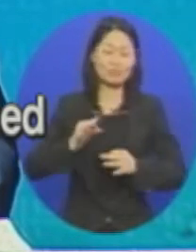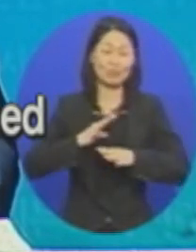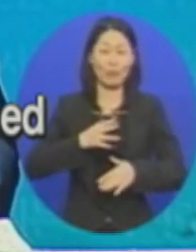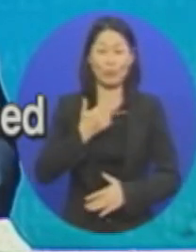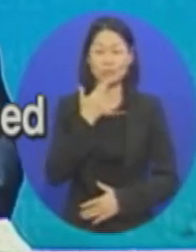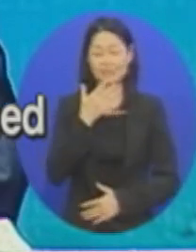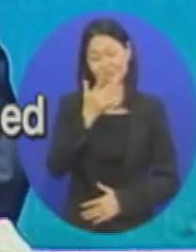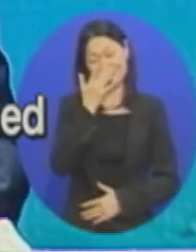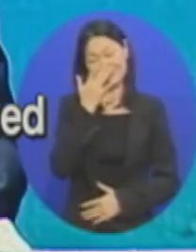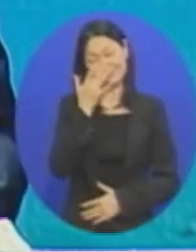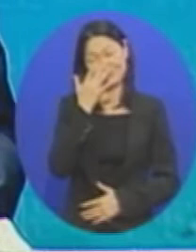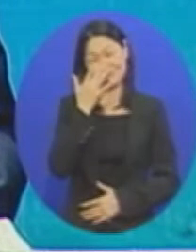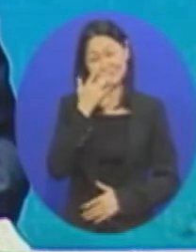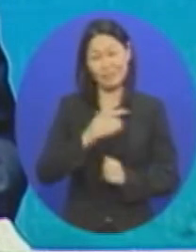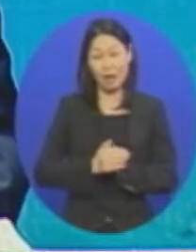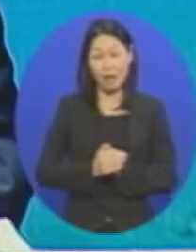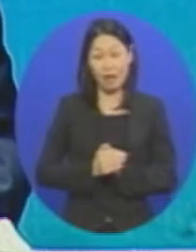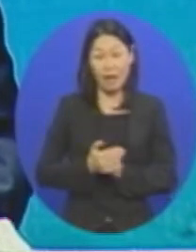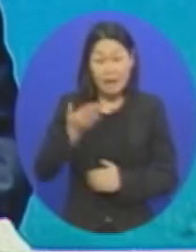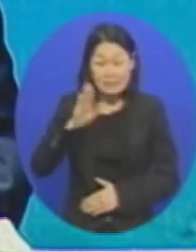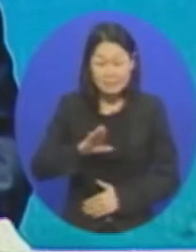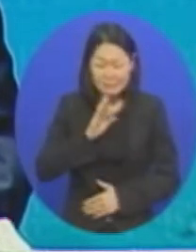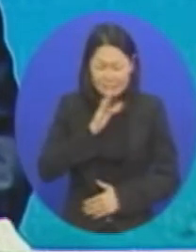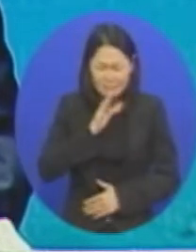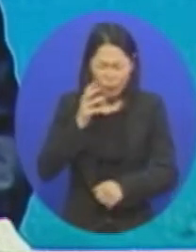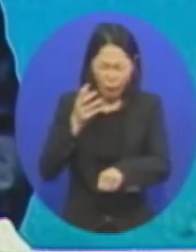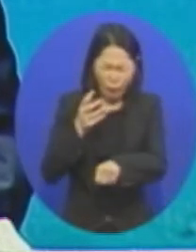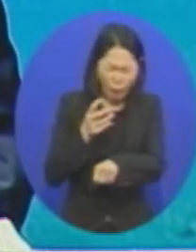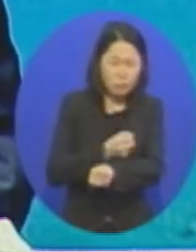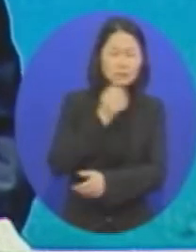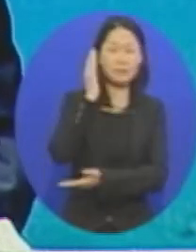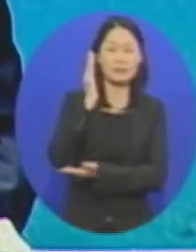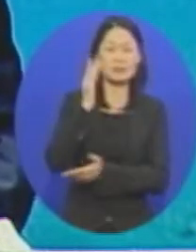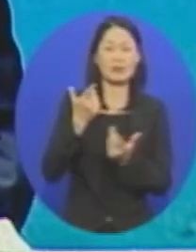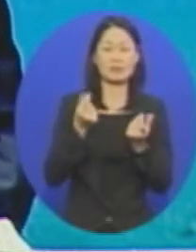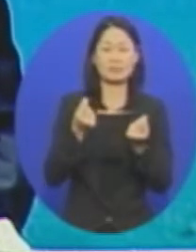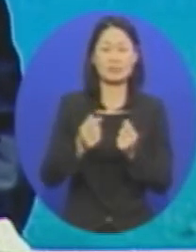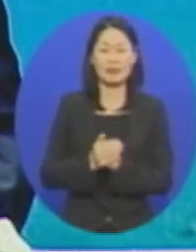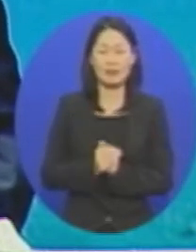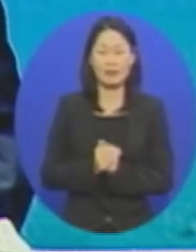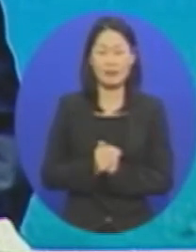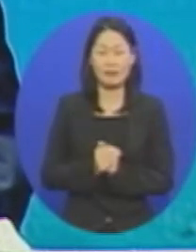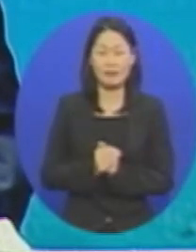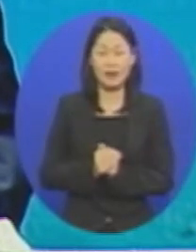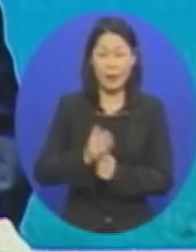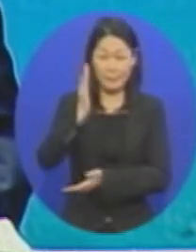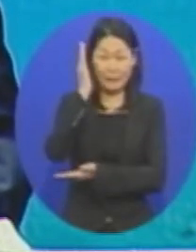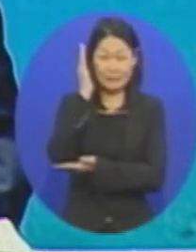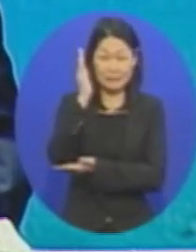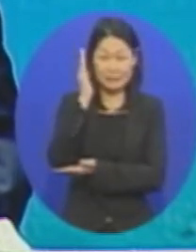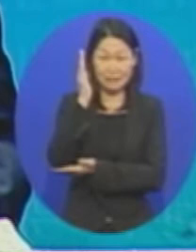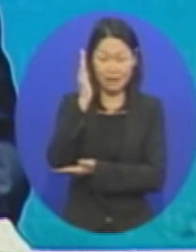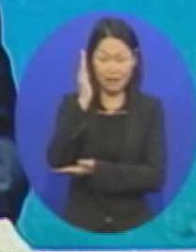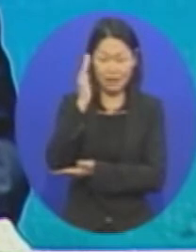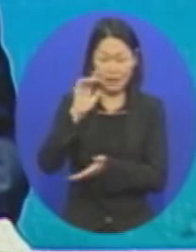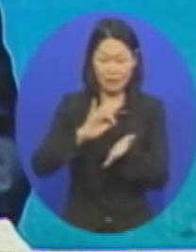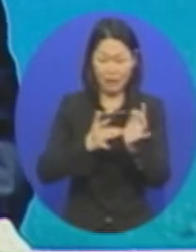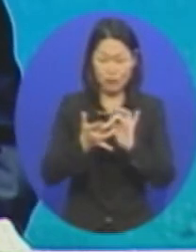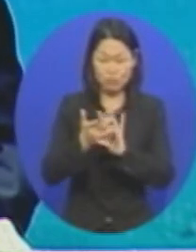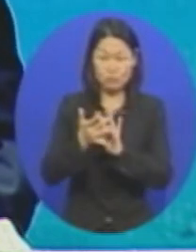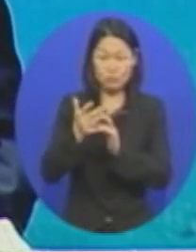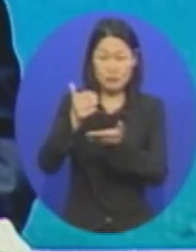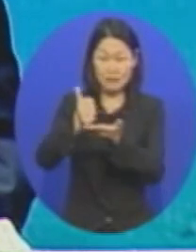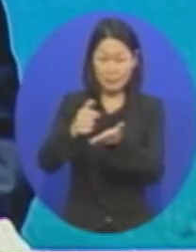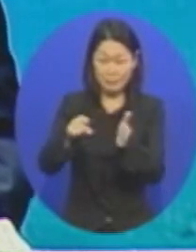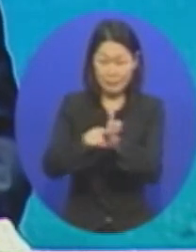있는 거지 사실은 이건 엄청난 메세지의 요 아 메세지가 예수님을 믿기만 하면 다